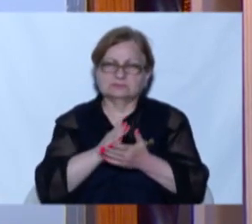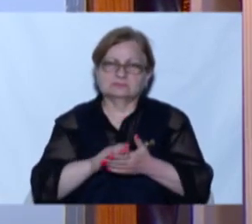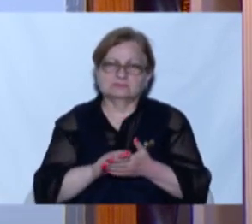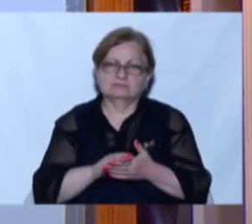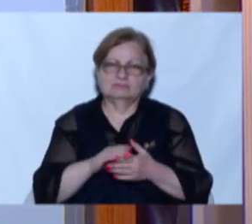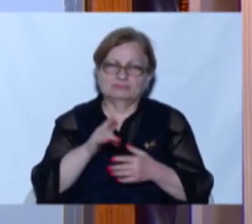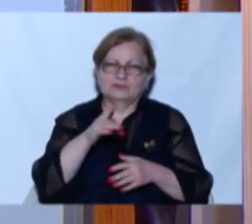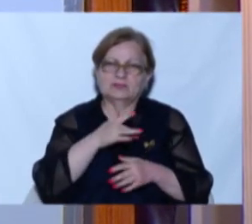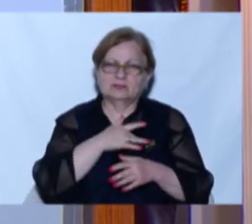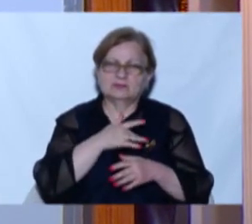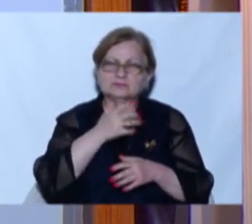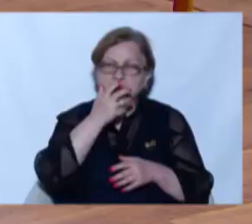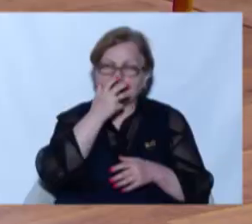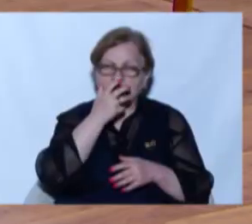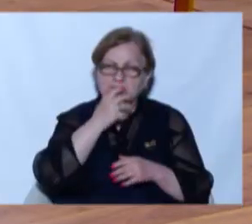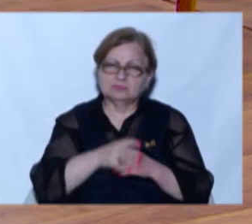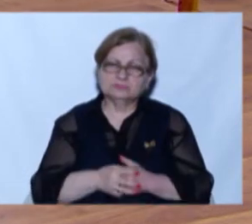და გულს გაგითფობს.